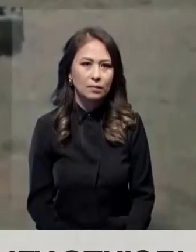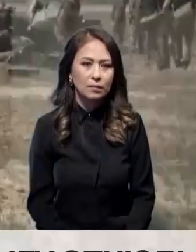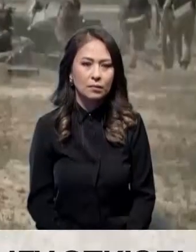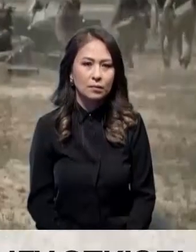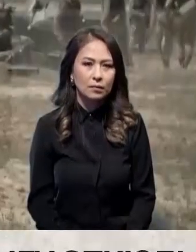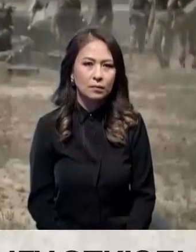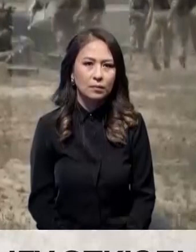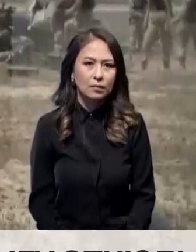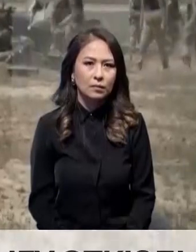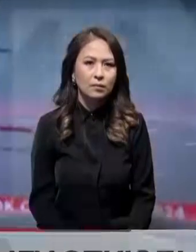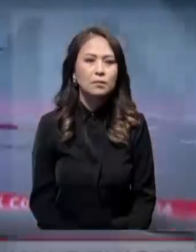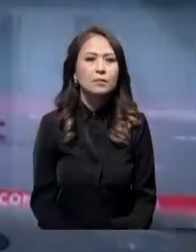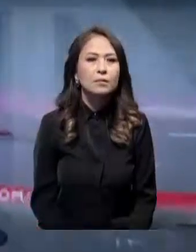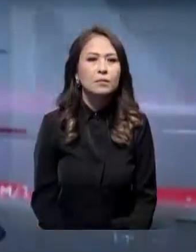24.